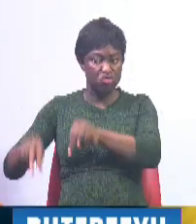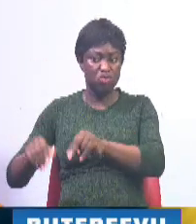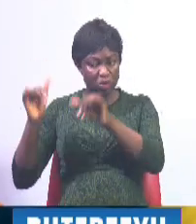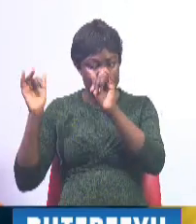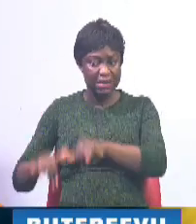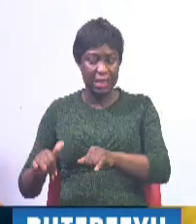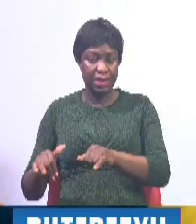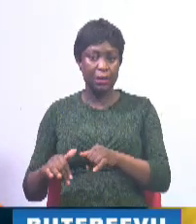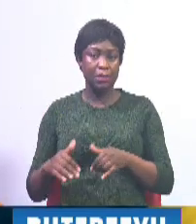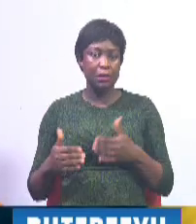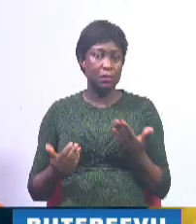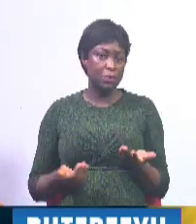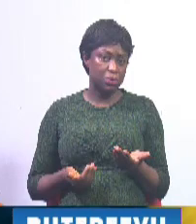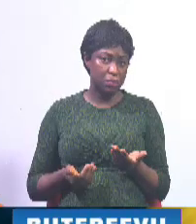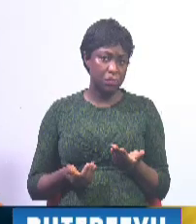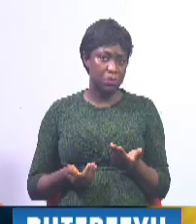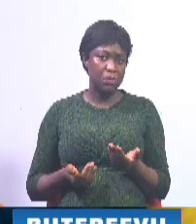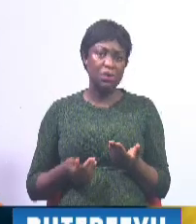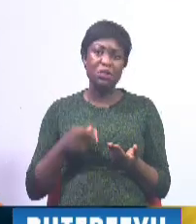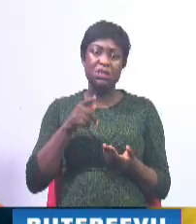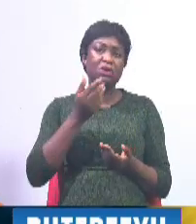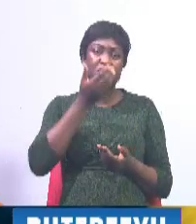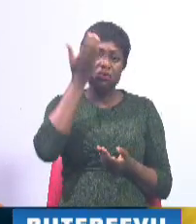okulumbe n'owulira omukyala ng'akaaba ebigambo nti